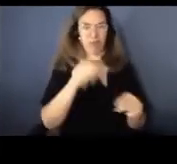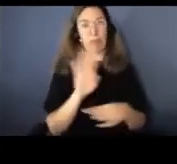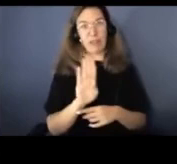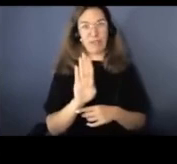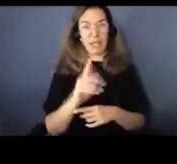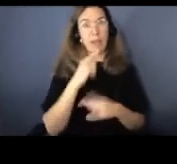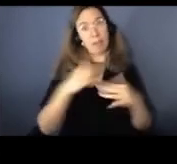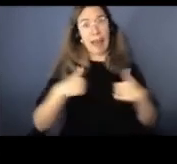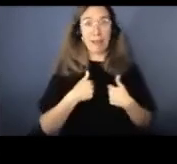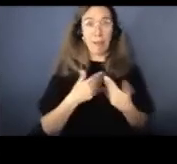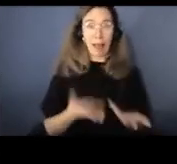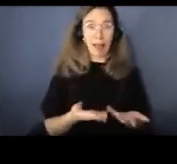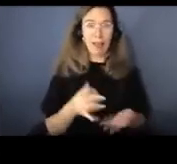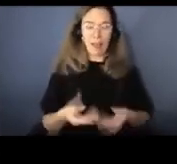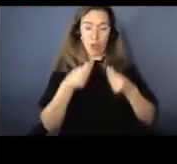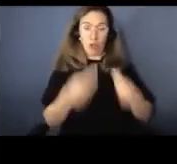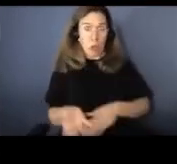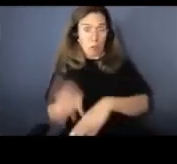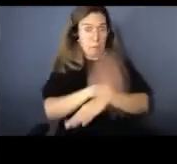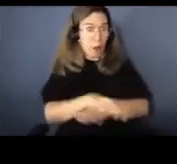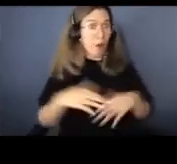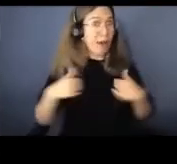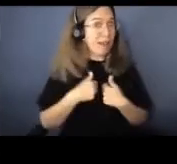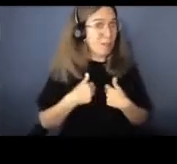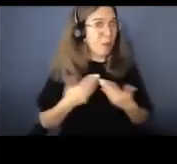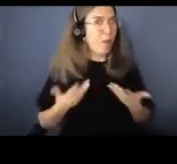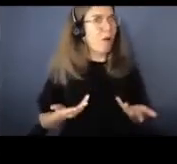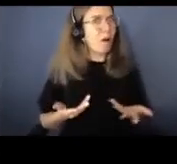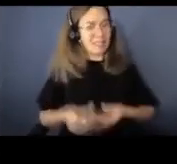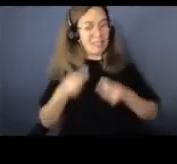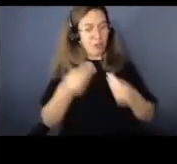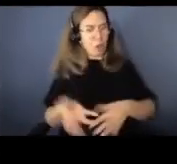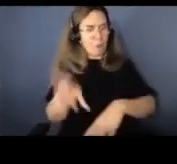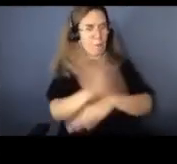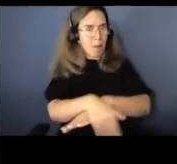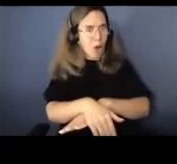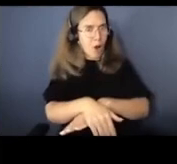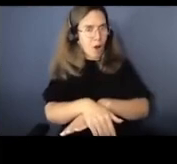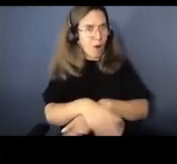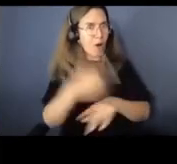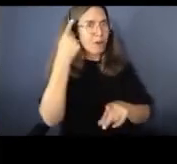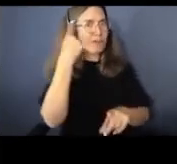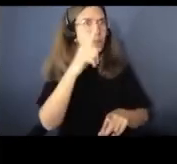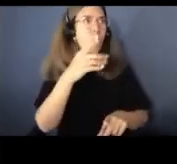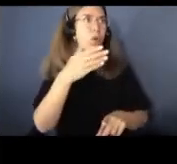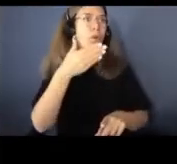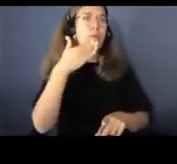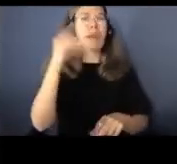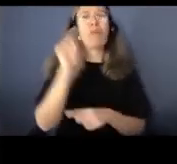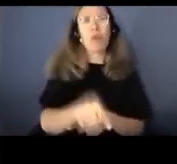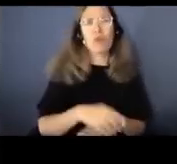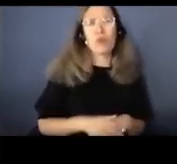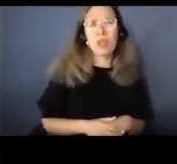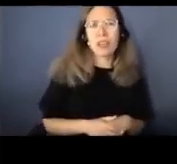mise à mort des animaux deviendrait, est-ce que la mise à mort est dans le meilleur intérêt de l'animal? Ce qui viendrait